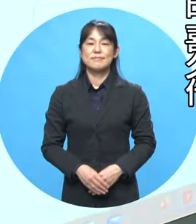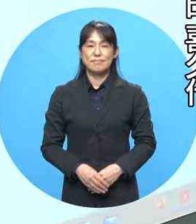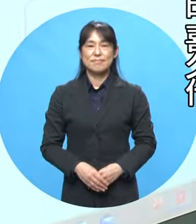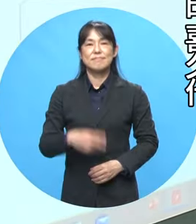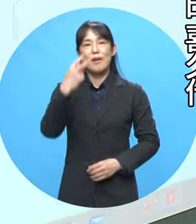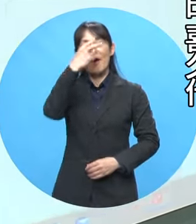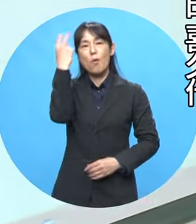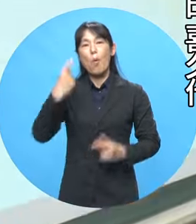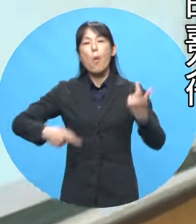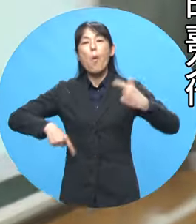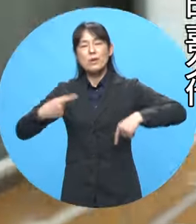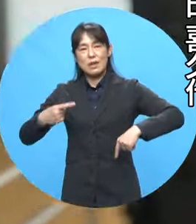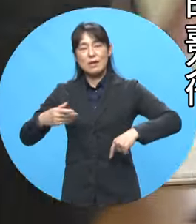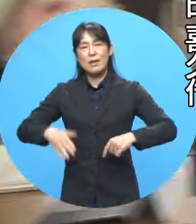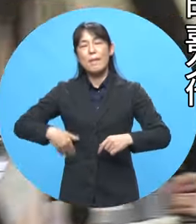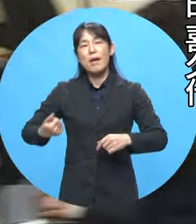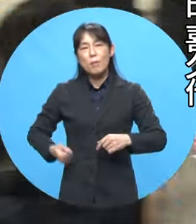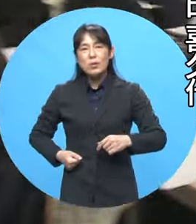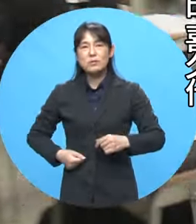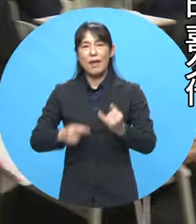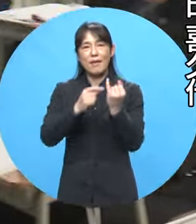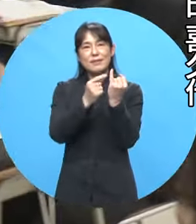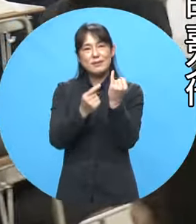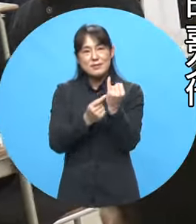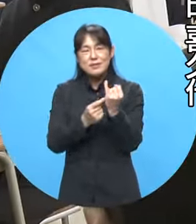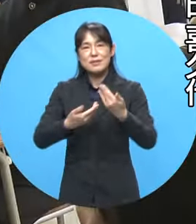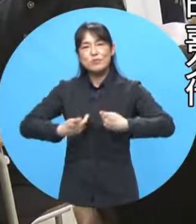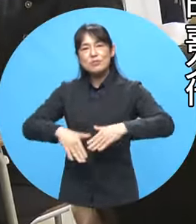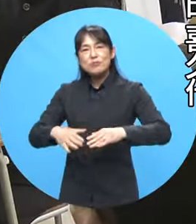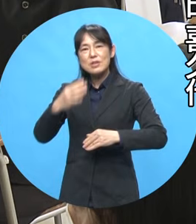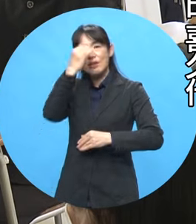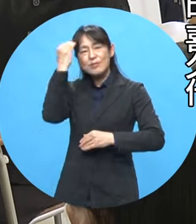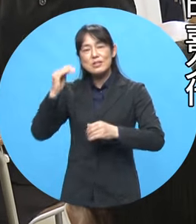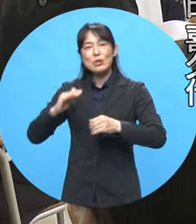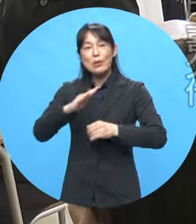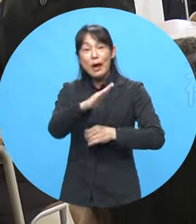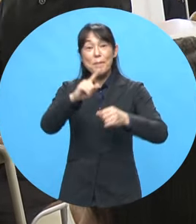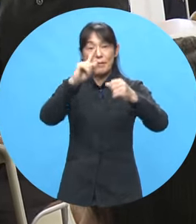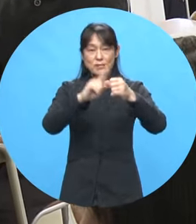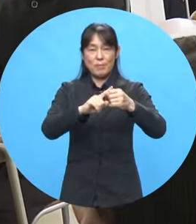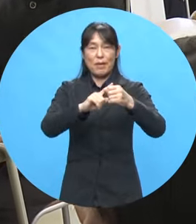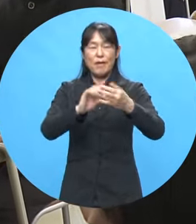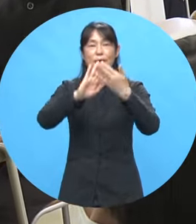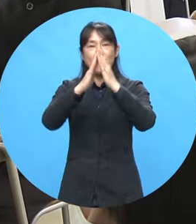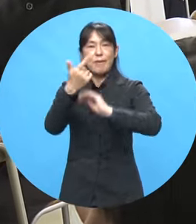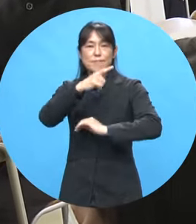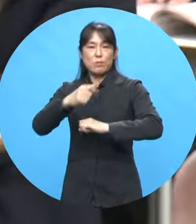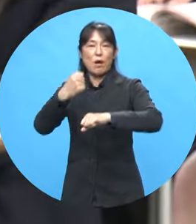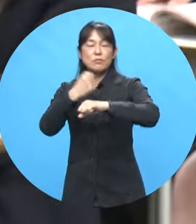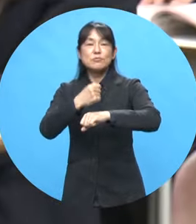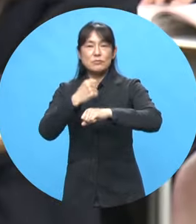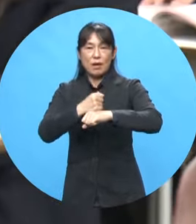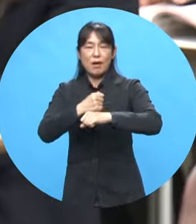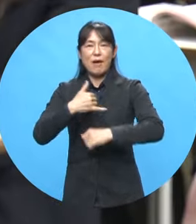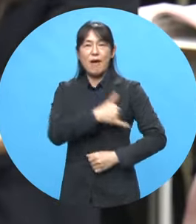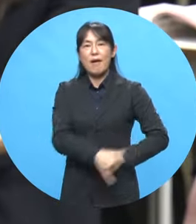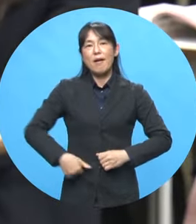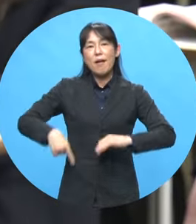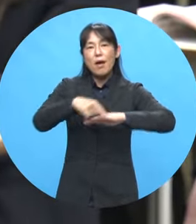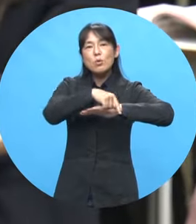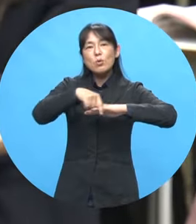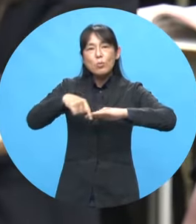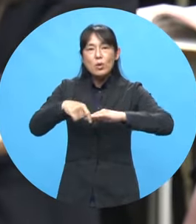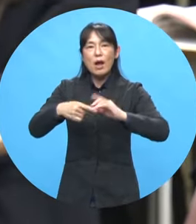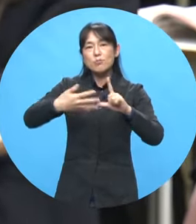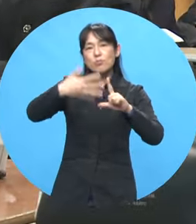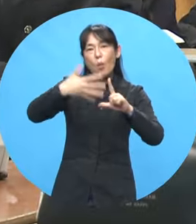高校生に早い時期から妊娠や出産への知識を高めてもらおうと、県などが作成したライフプラン